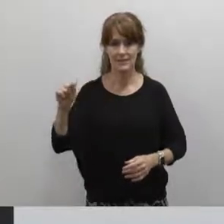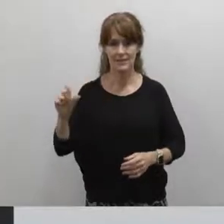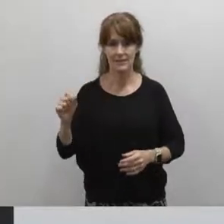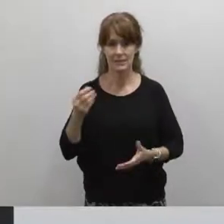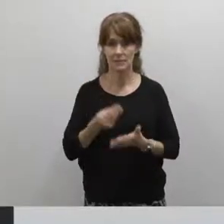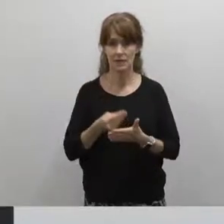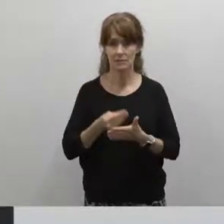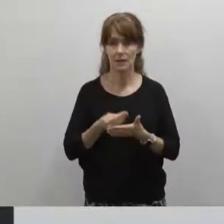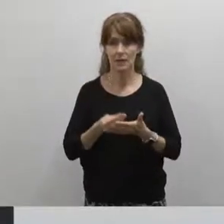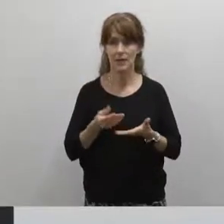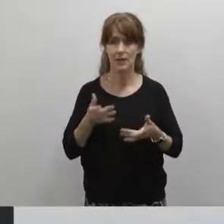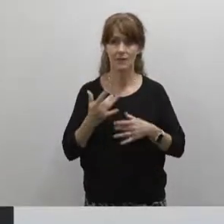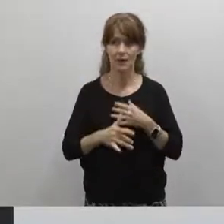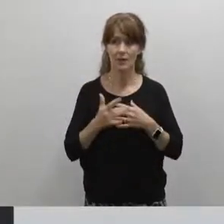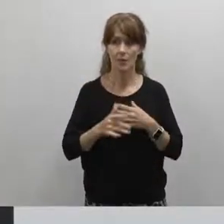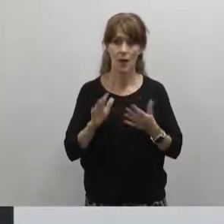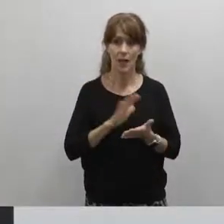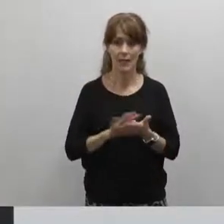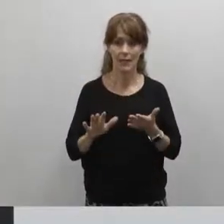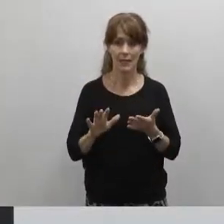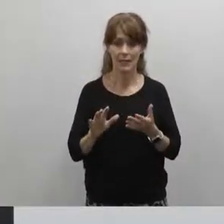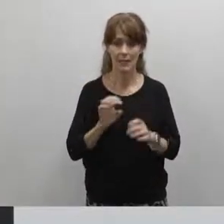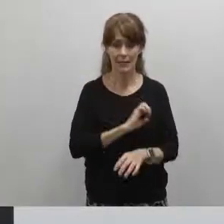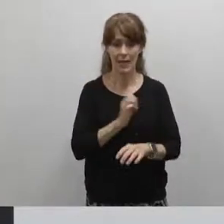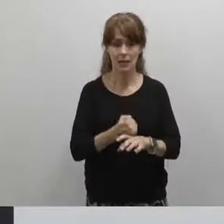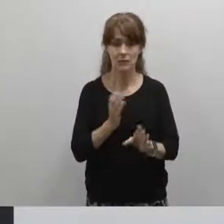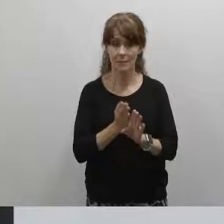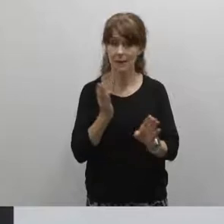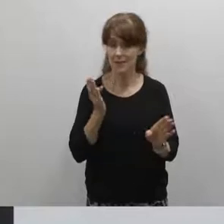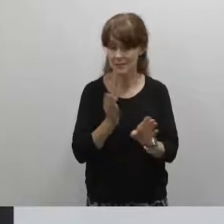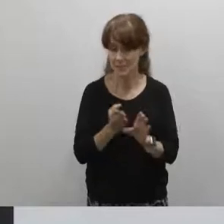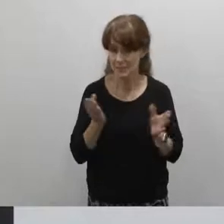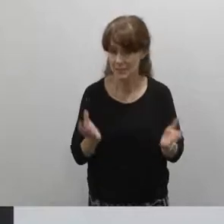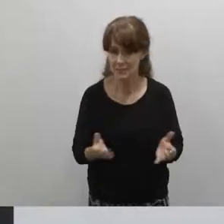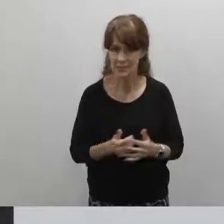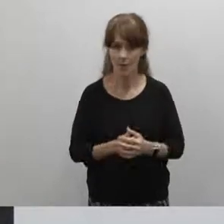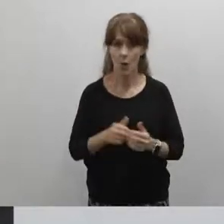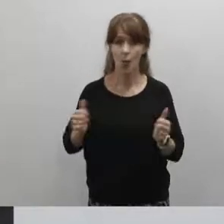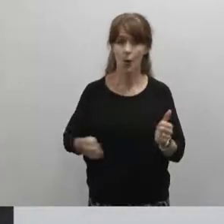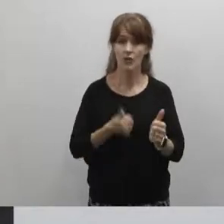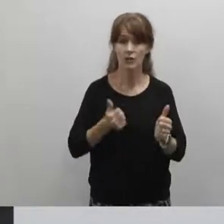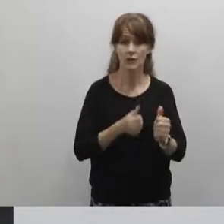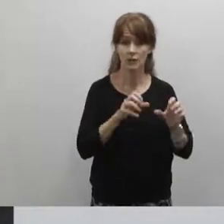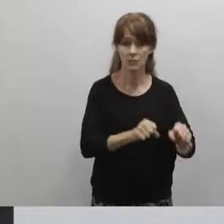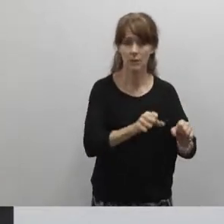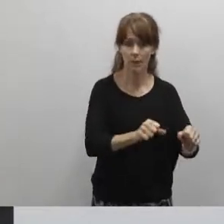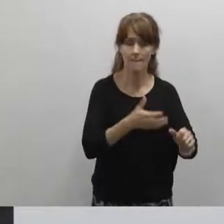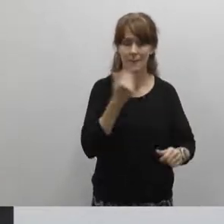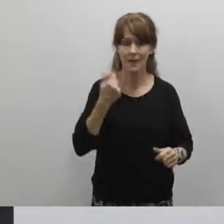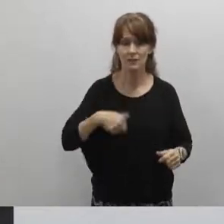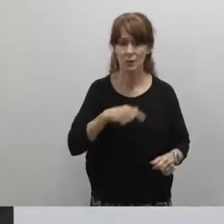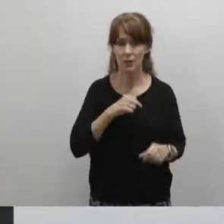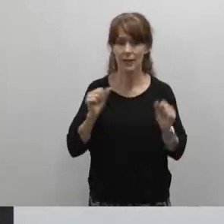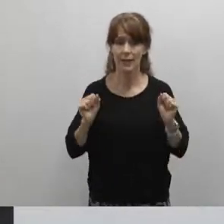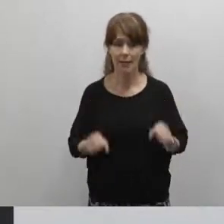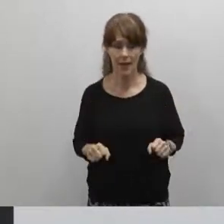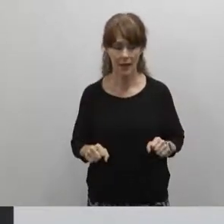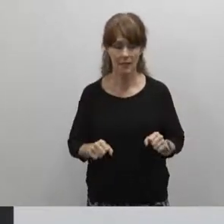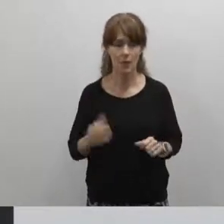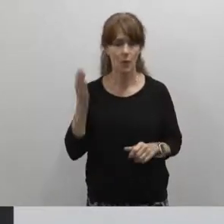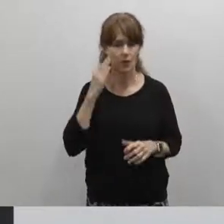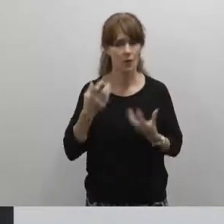vô dính dún đại prapra clean energy tham một pull đại sản đôi chút bao chút